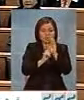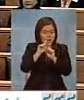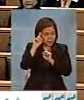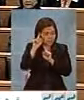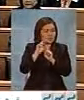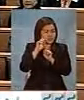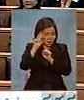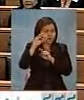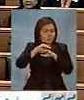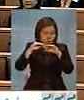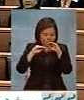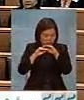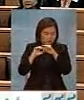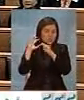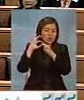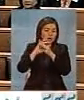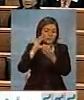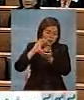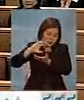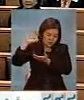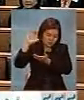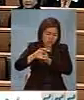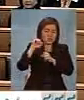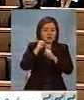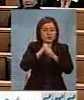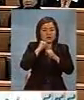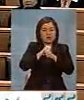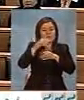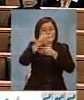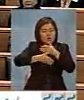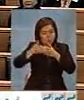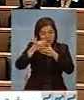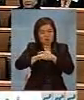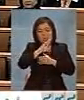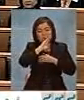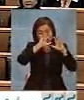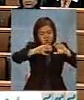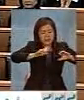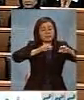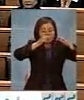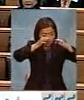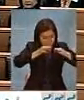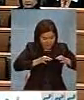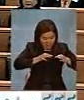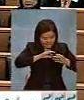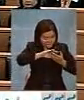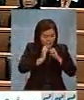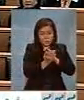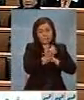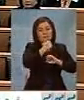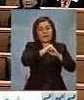ครงการเกี่ยวกับการลงทุนโครงสร้างพื้นฐานสำคัญเมื่อรัฐบาลตัดสินใจแล้วพลิกโอกาสทันทีครับท่านประ